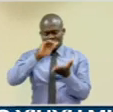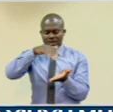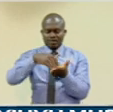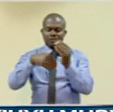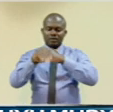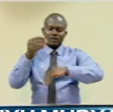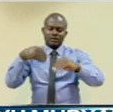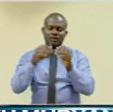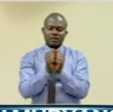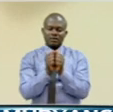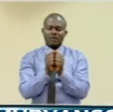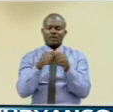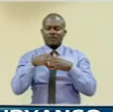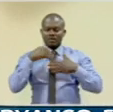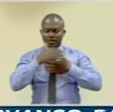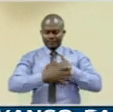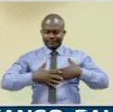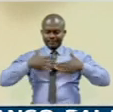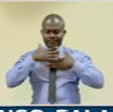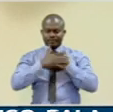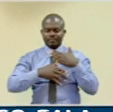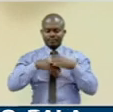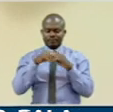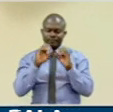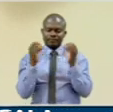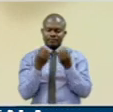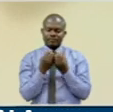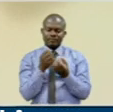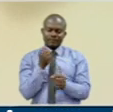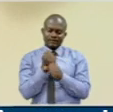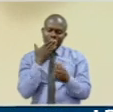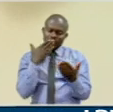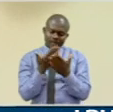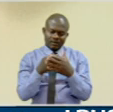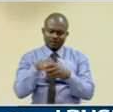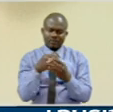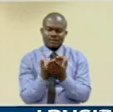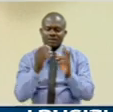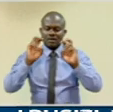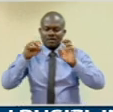bicuruza, abo mu bya siyansi, ab'imiryango y'abagiraneza mu